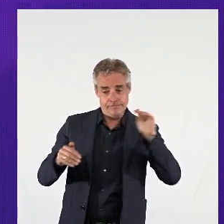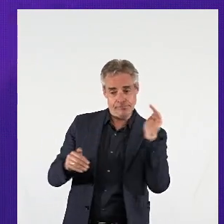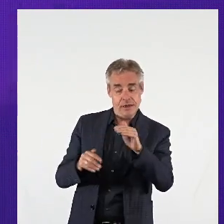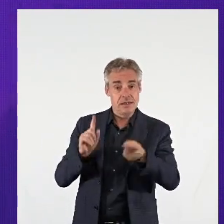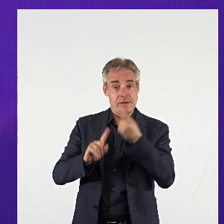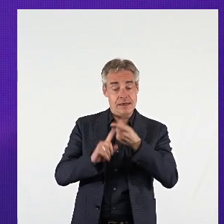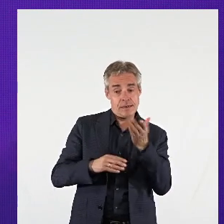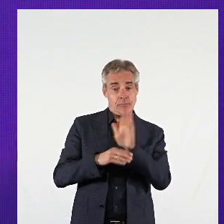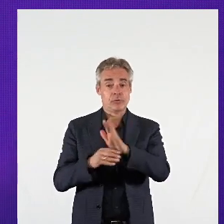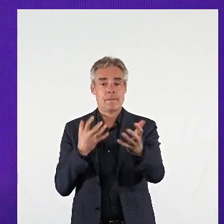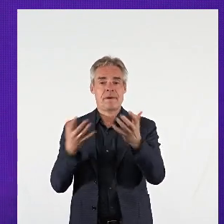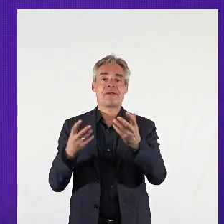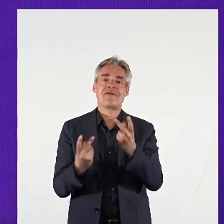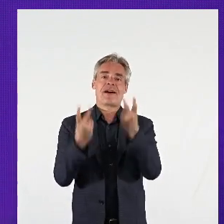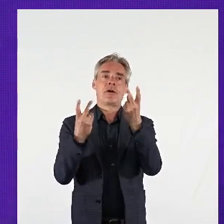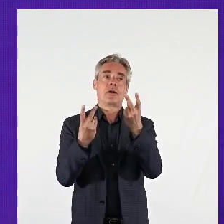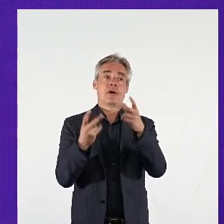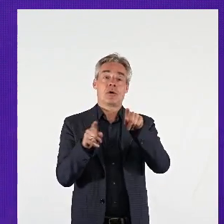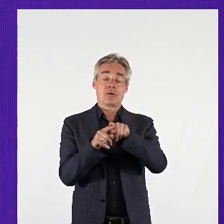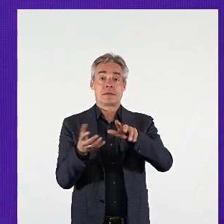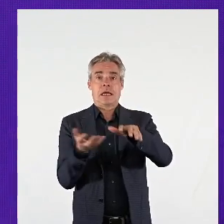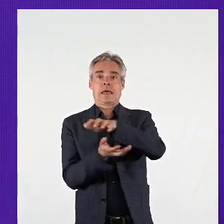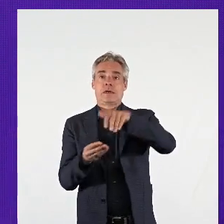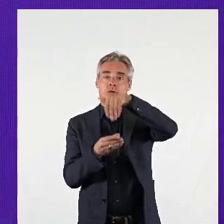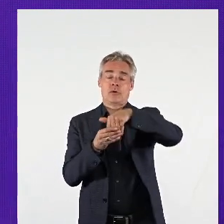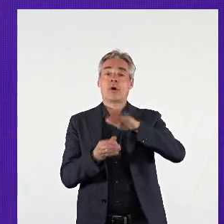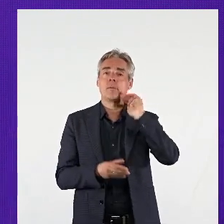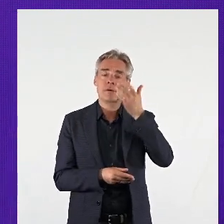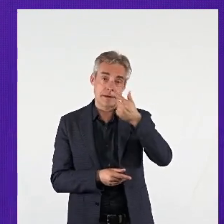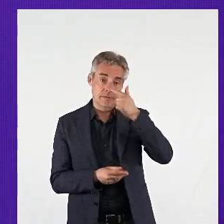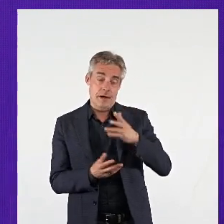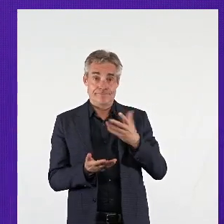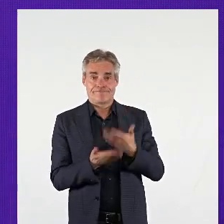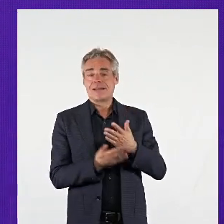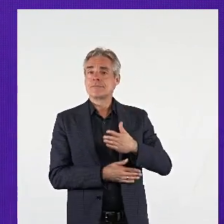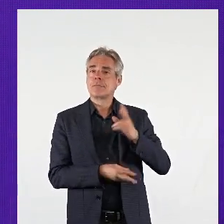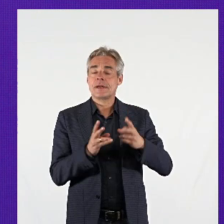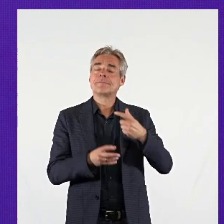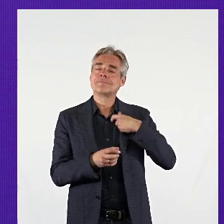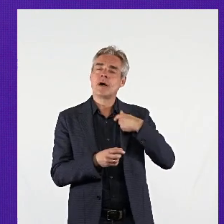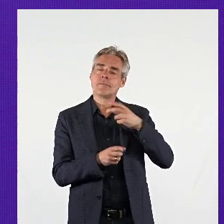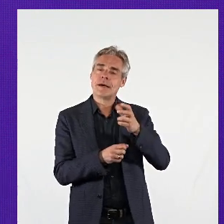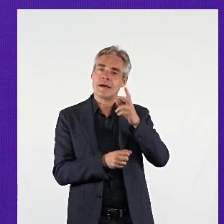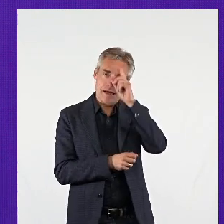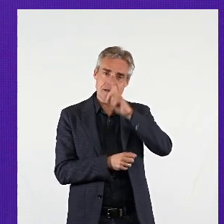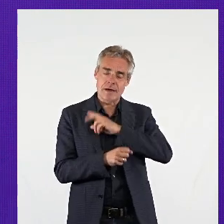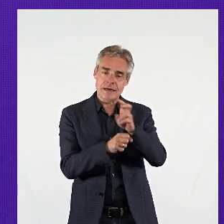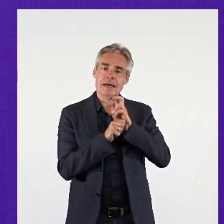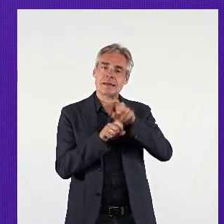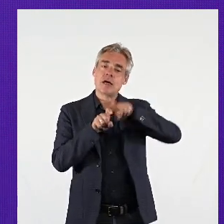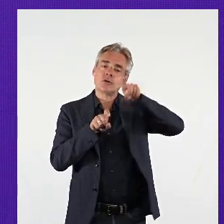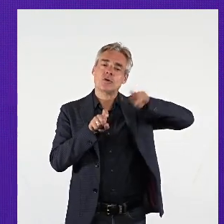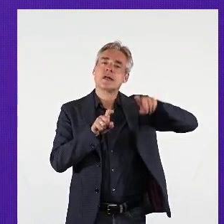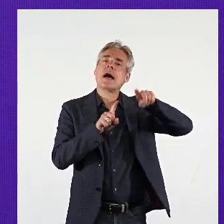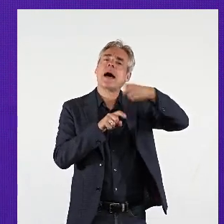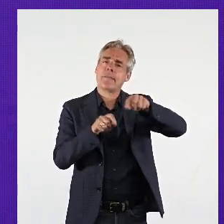spécificité et sa sinistralité. Et c'est justement une des vertus. J'ai gardé un peu les résultats du sondage qu'on partagera tout à l'heure, un